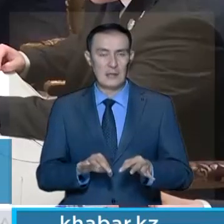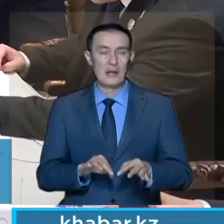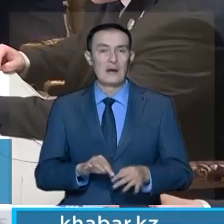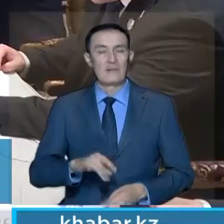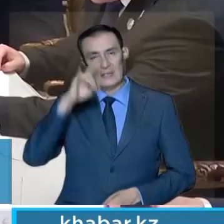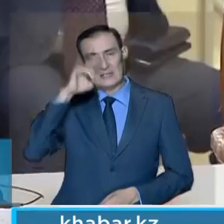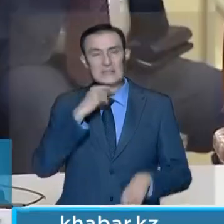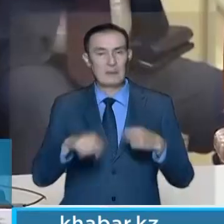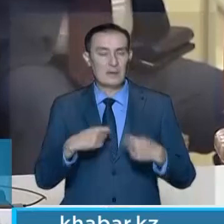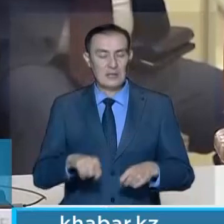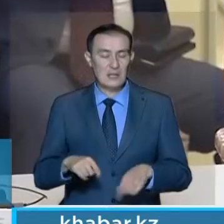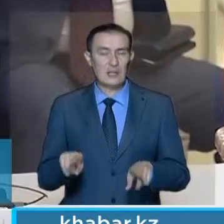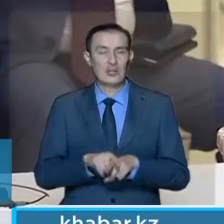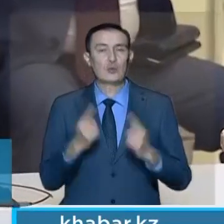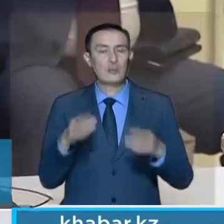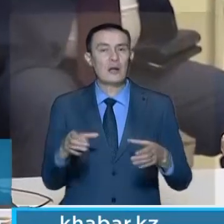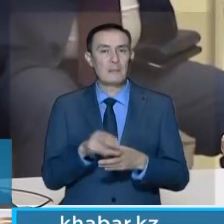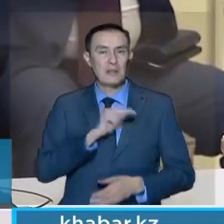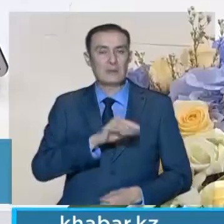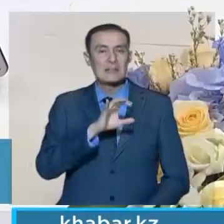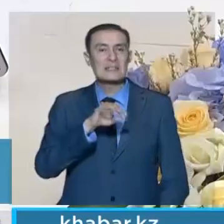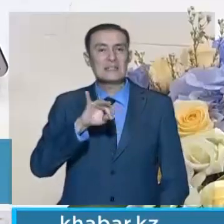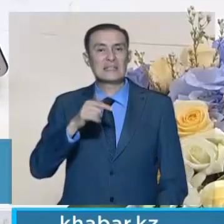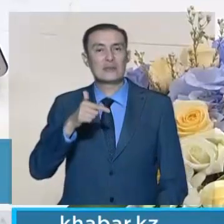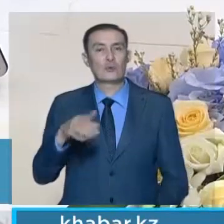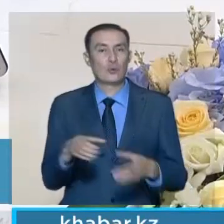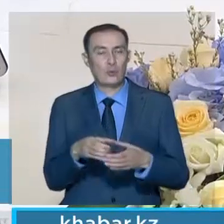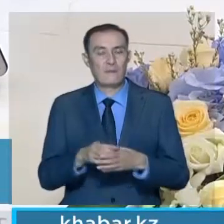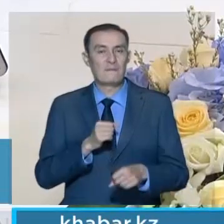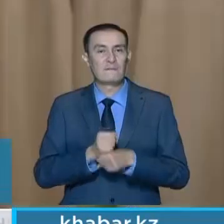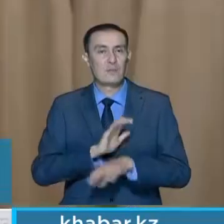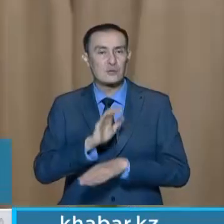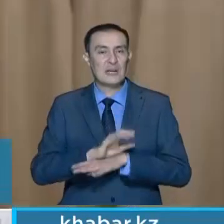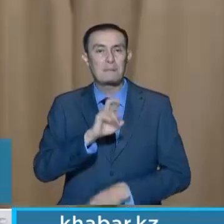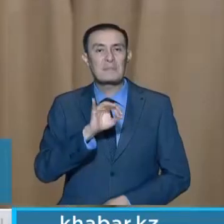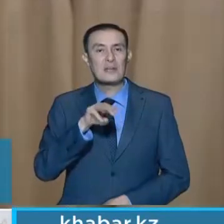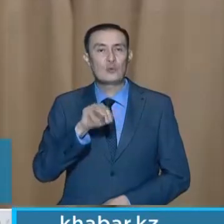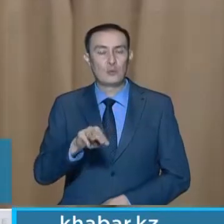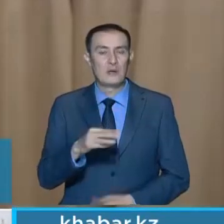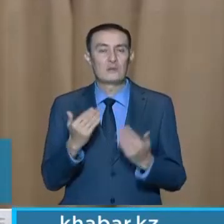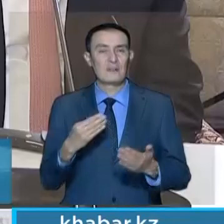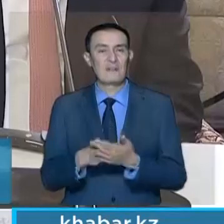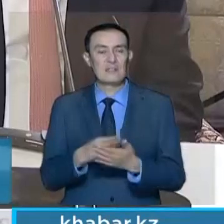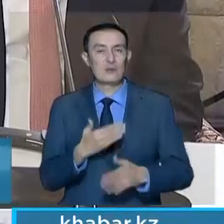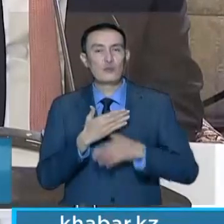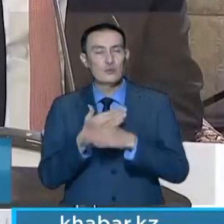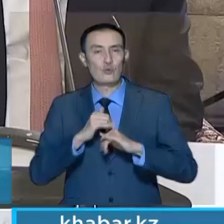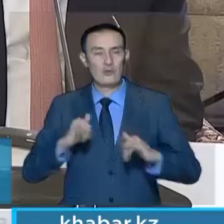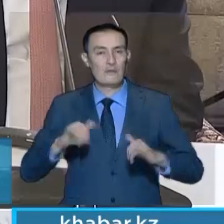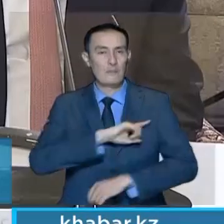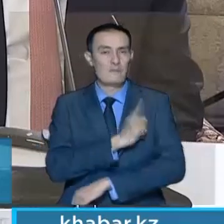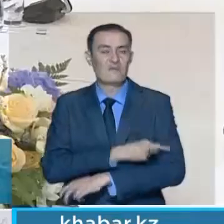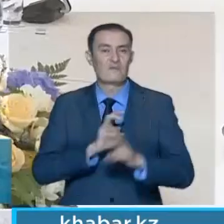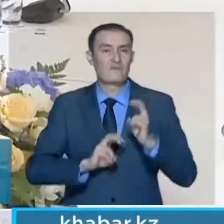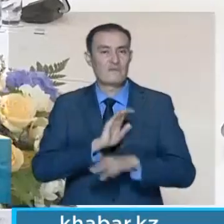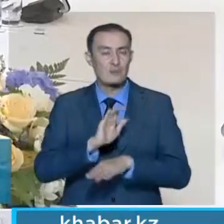на казахстанском рынке и одна из крупнейших компаний Citigroup, которая изготавливает битум. По сегодняшним договоренностям инвесторы помогут увеличить его